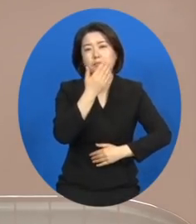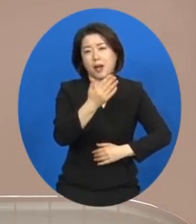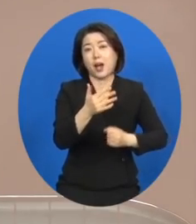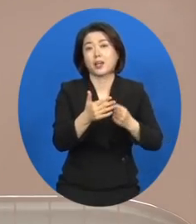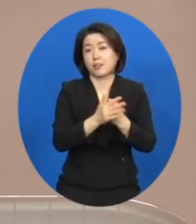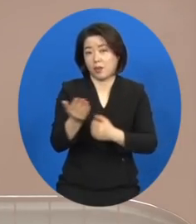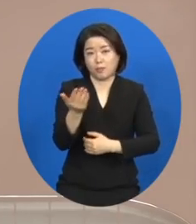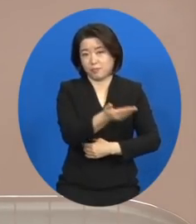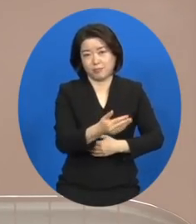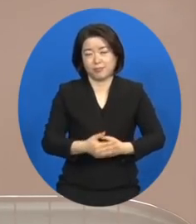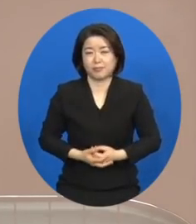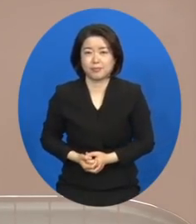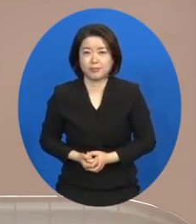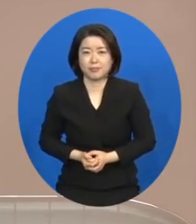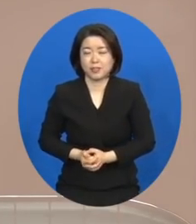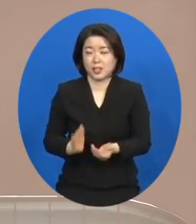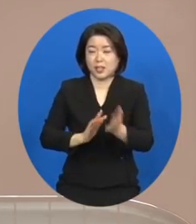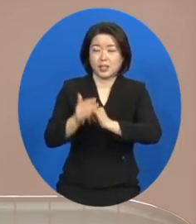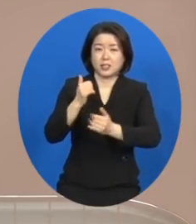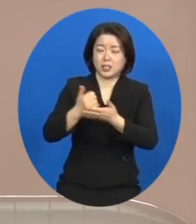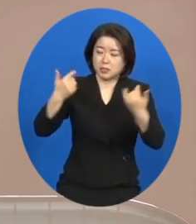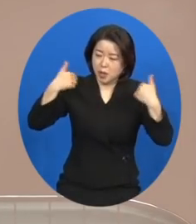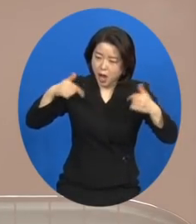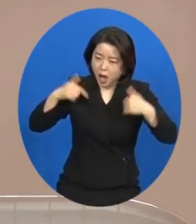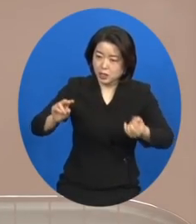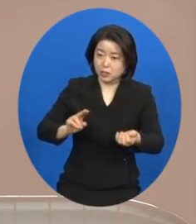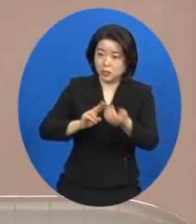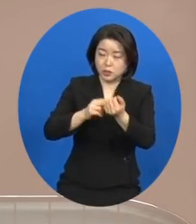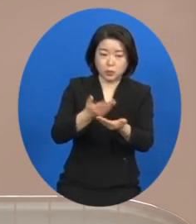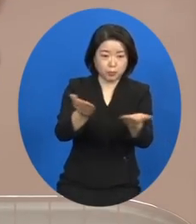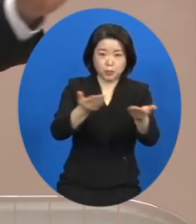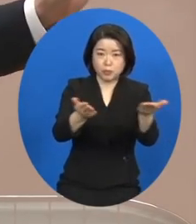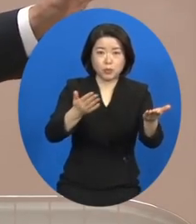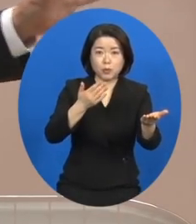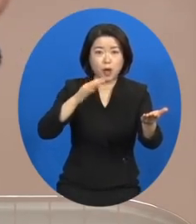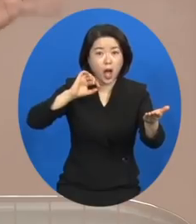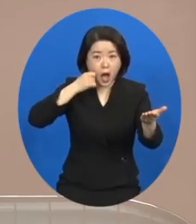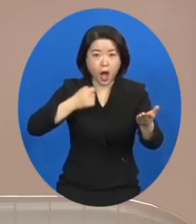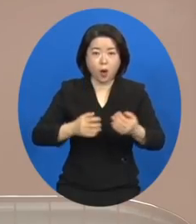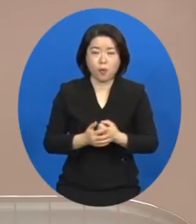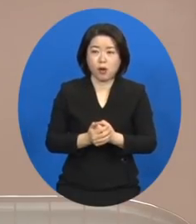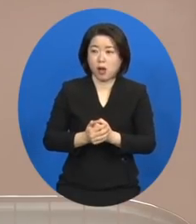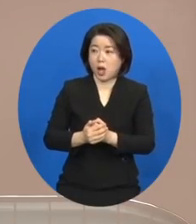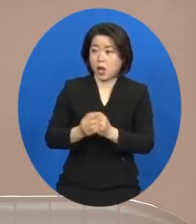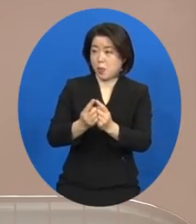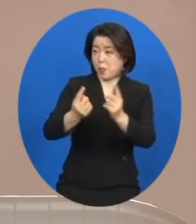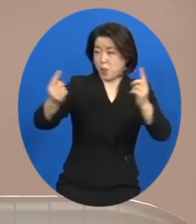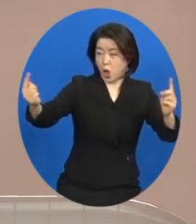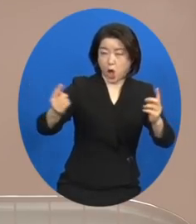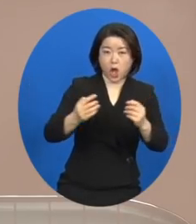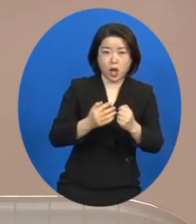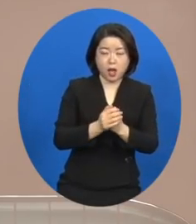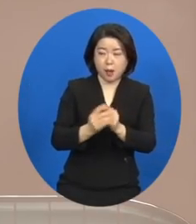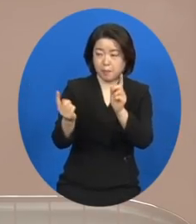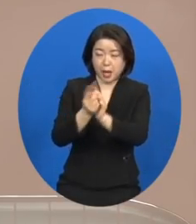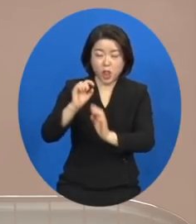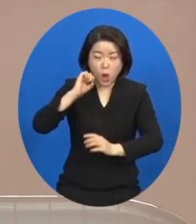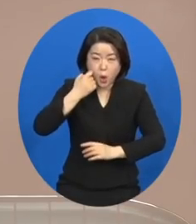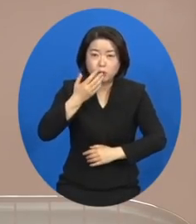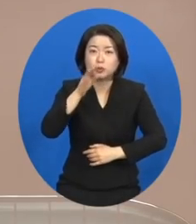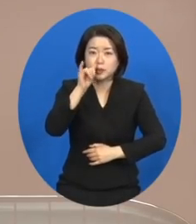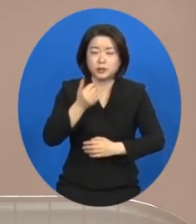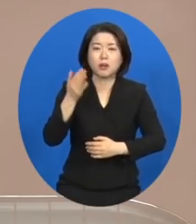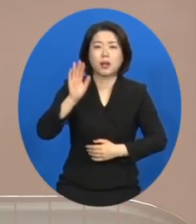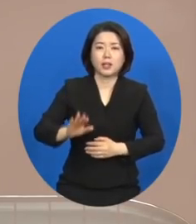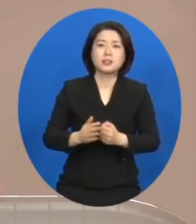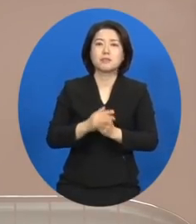그래요. 예수님께서 항상 기적을 베푸실 수는 없잖아요. 이제는 떨어져 계십니다. 이제 만날 수도 없을지도 몰라요. 그러나 뭐가 있습니까?